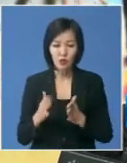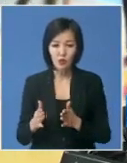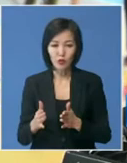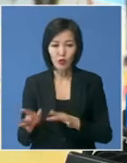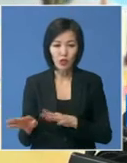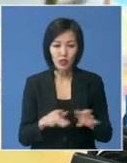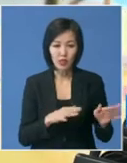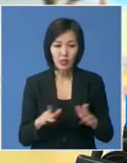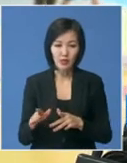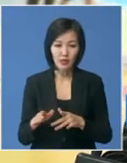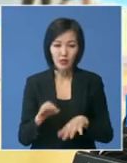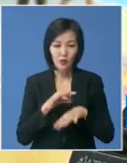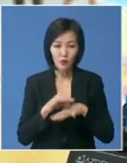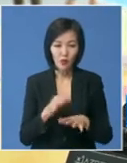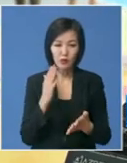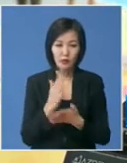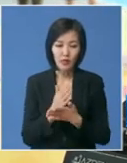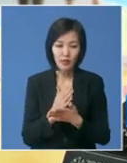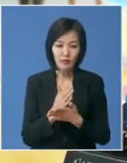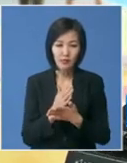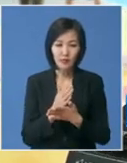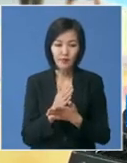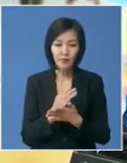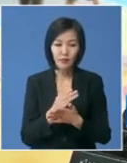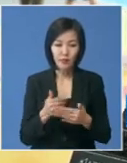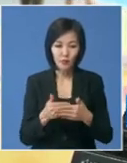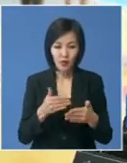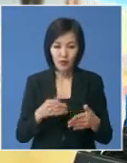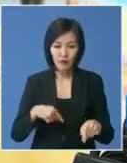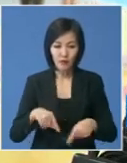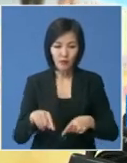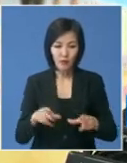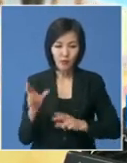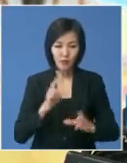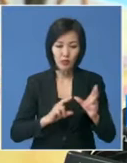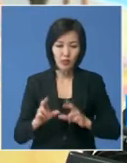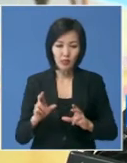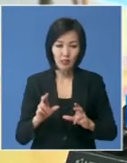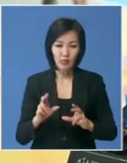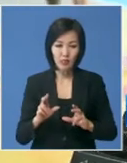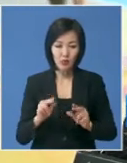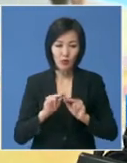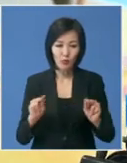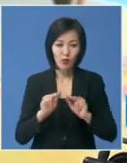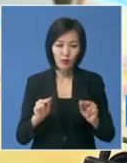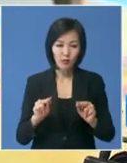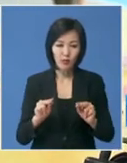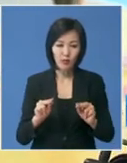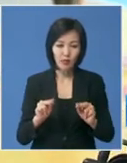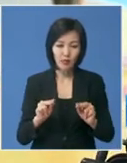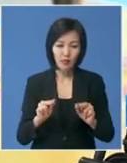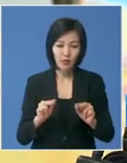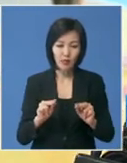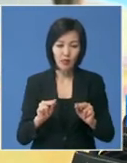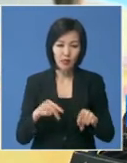іс-шаралар қатарында қойғанбыз. Бұған дейін футболдан студенттер арасында және де оқытушылар арасында ректор кубогы